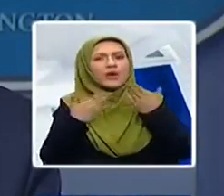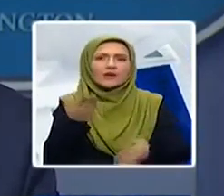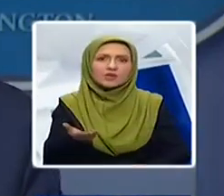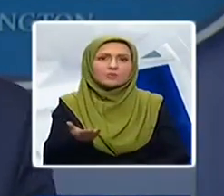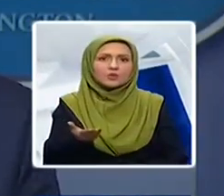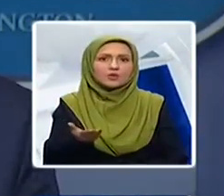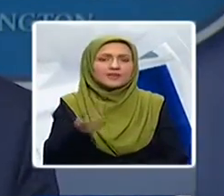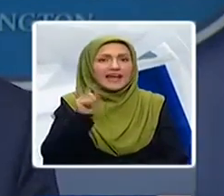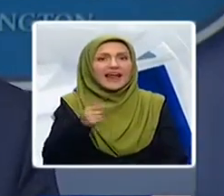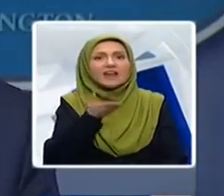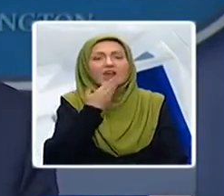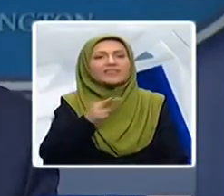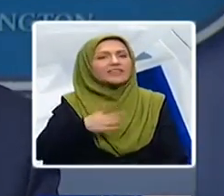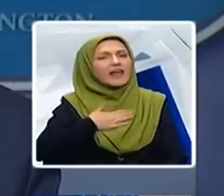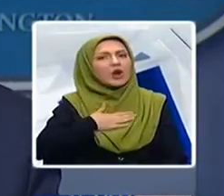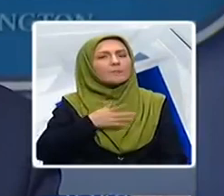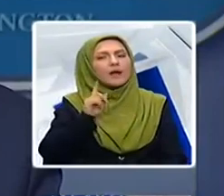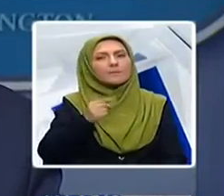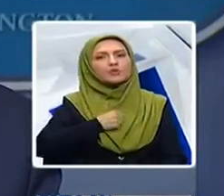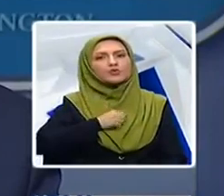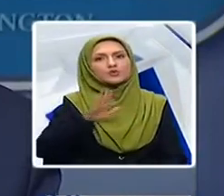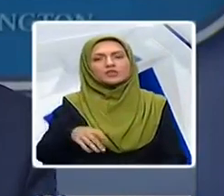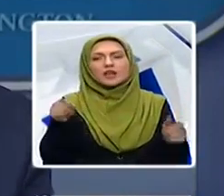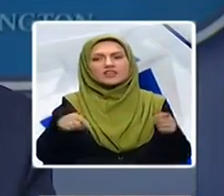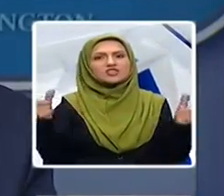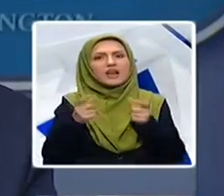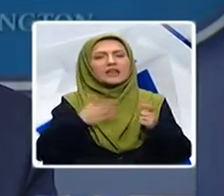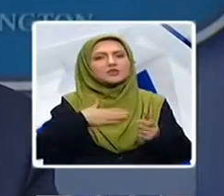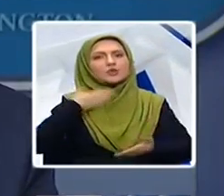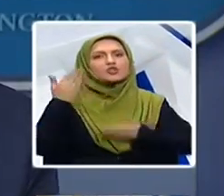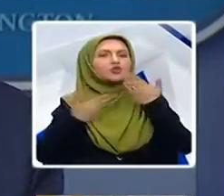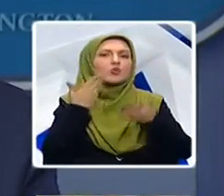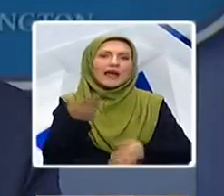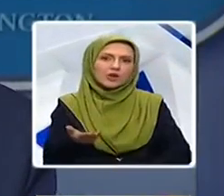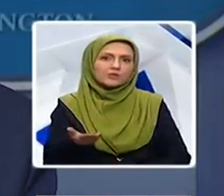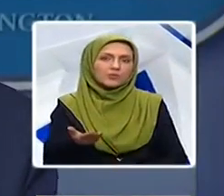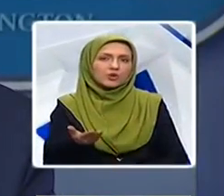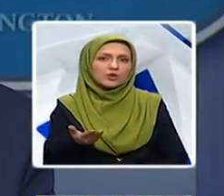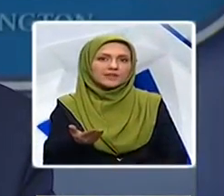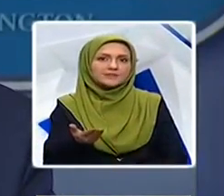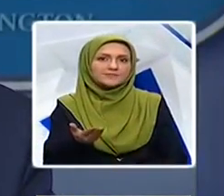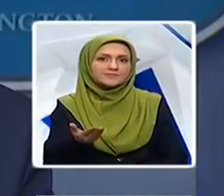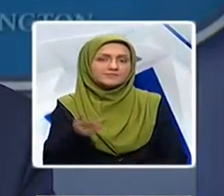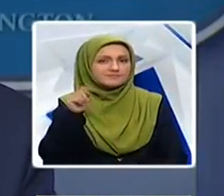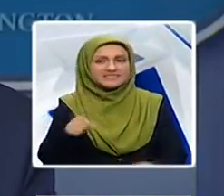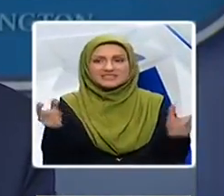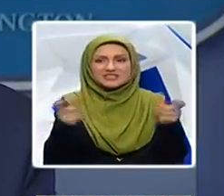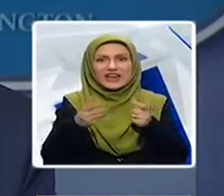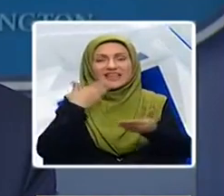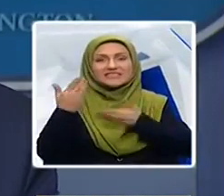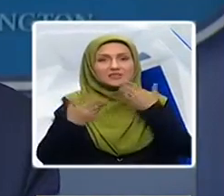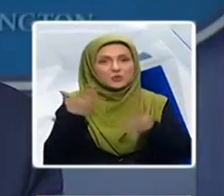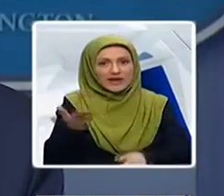است که ترامپ تمایل ندارد از حضور در نشست‌های توجیهی صرف نظر کند، زیرا شرکت در این نشست‌ها اکنون